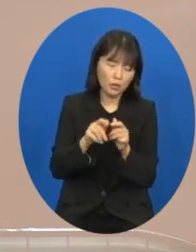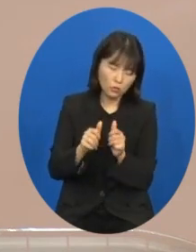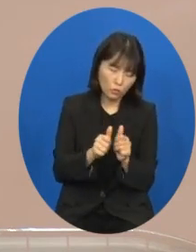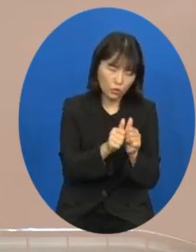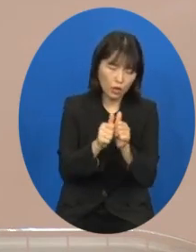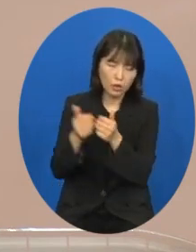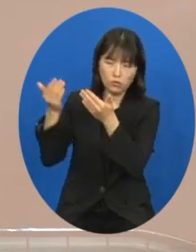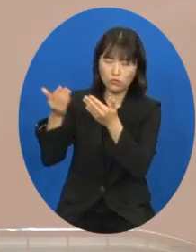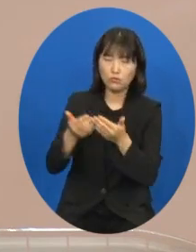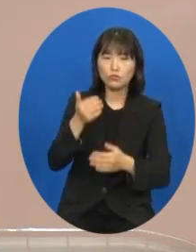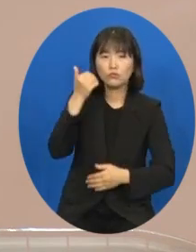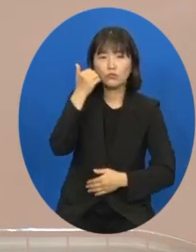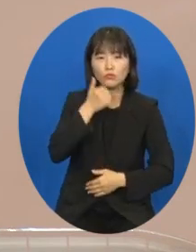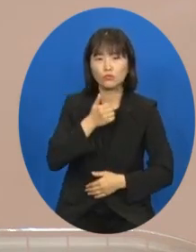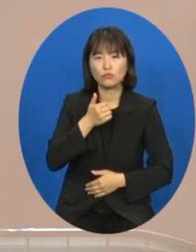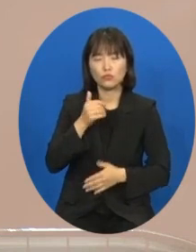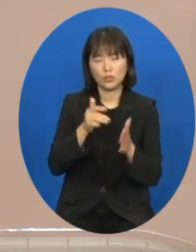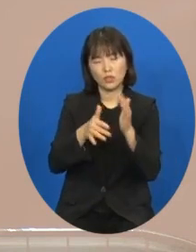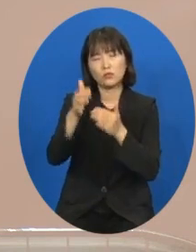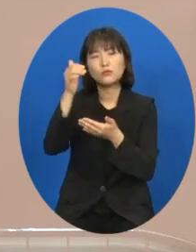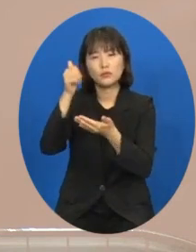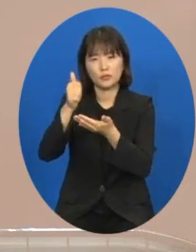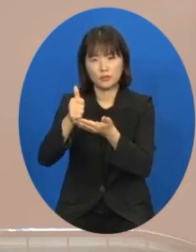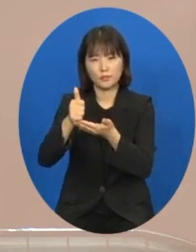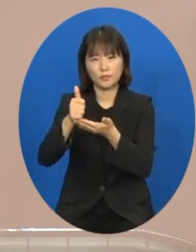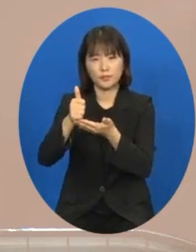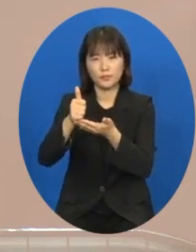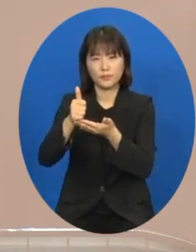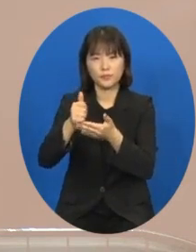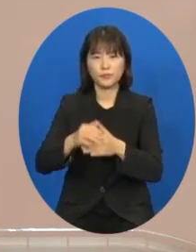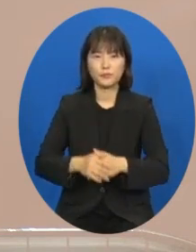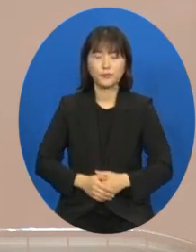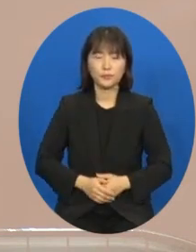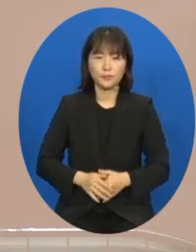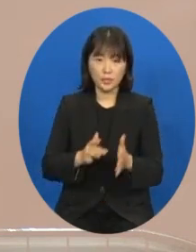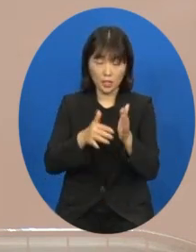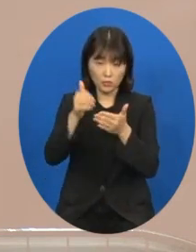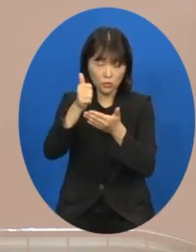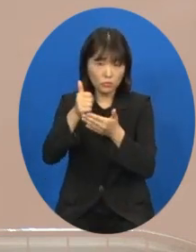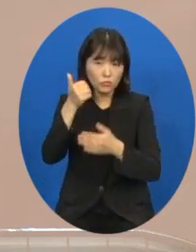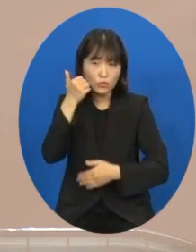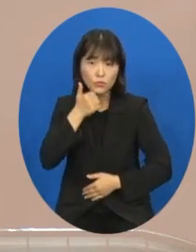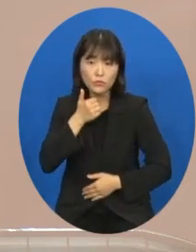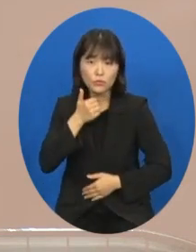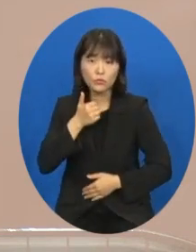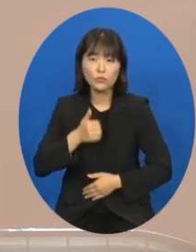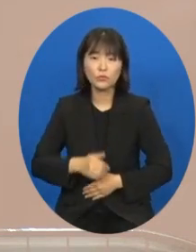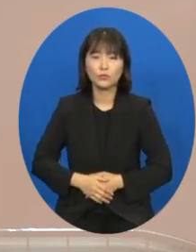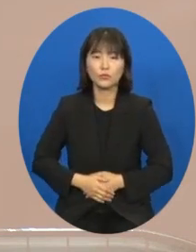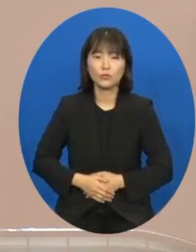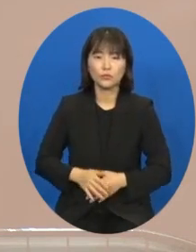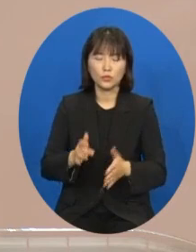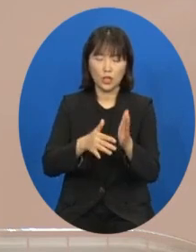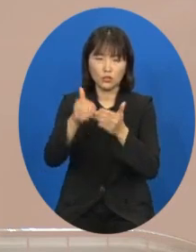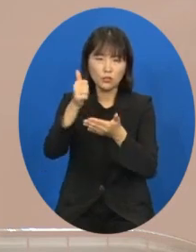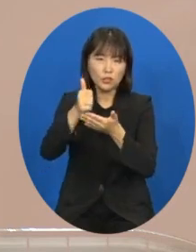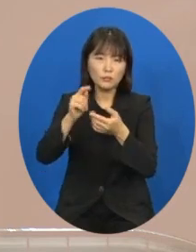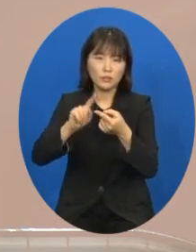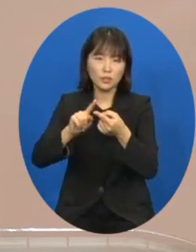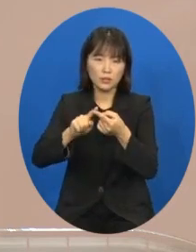분, 그분이 예수님이잖아요. 그 예수님이 누구세요? 그 예수님에